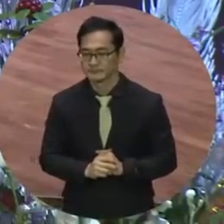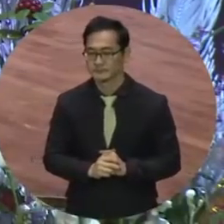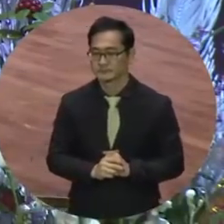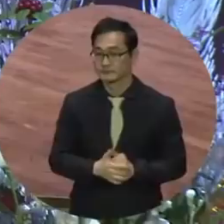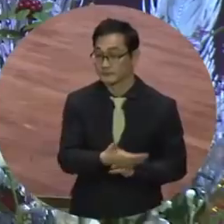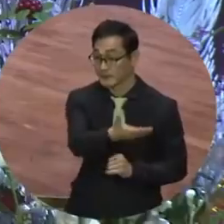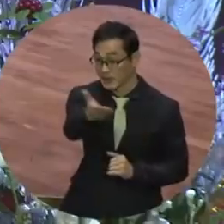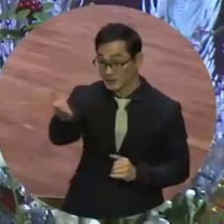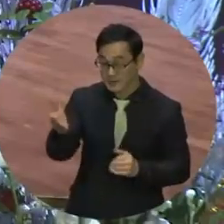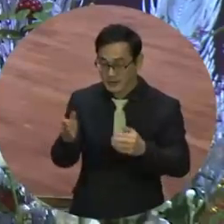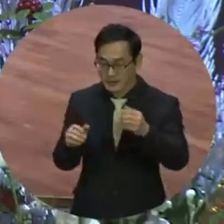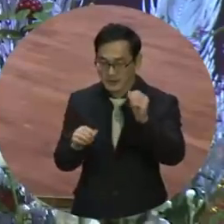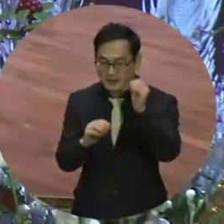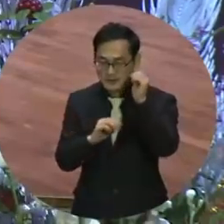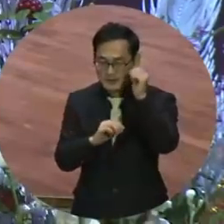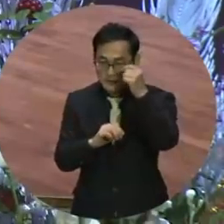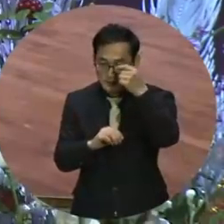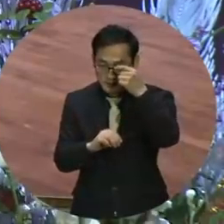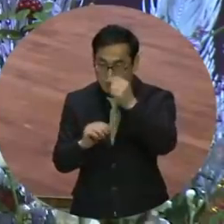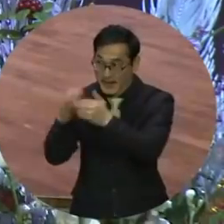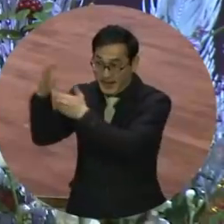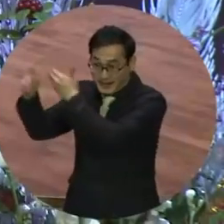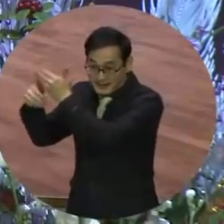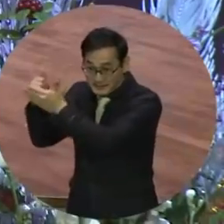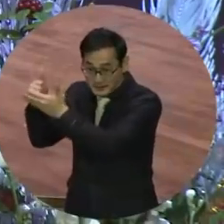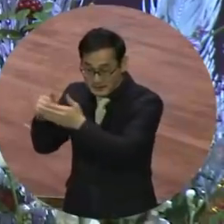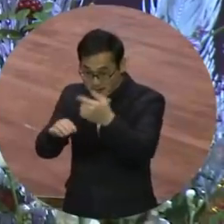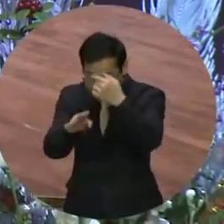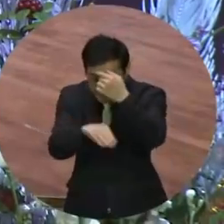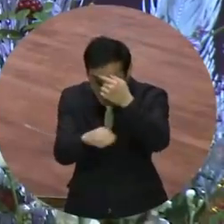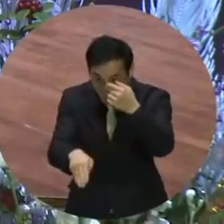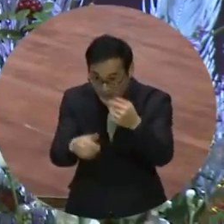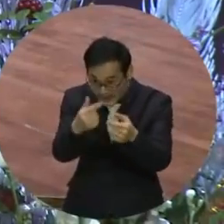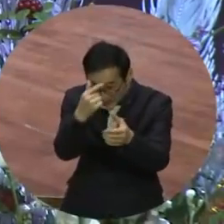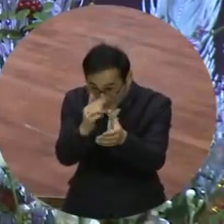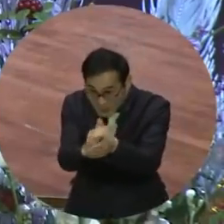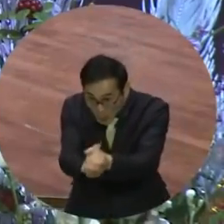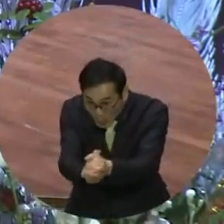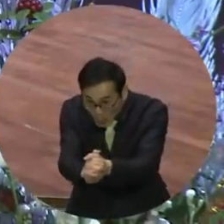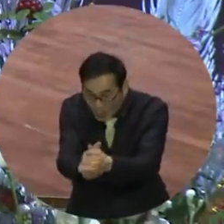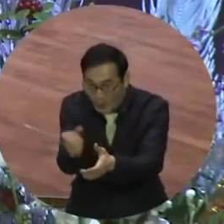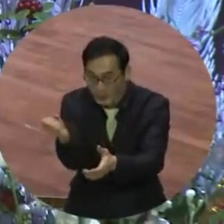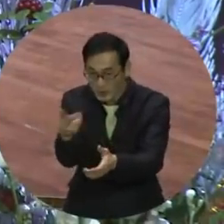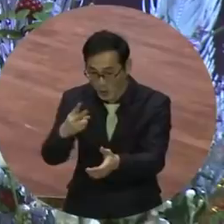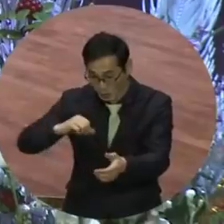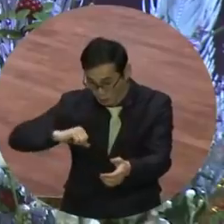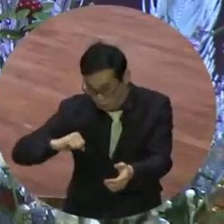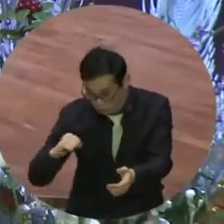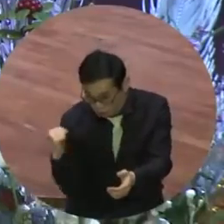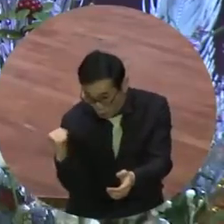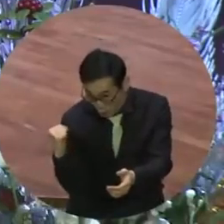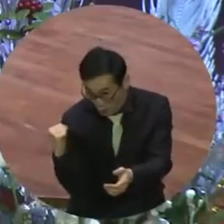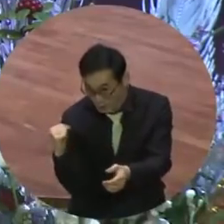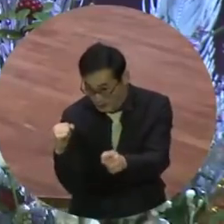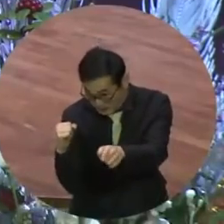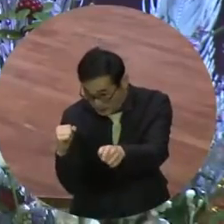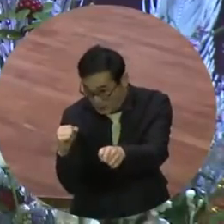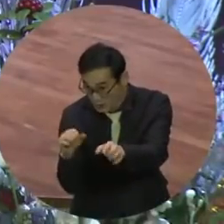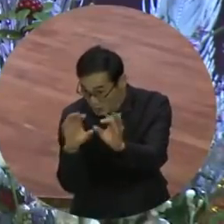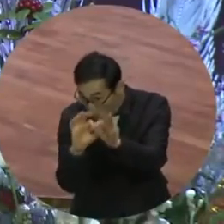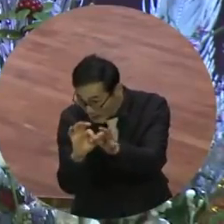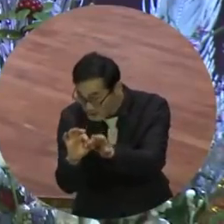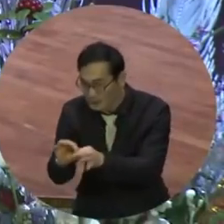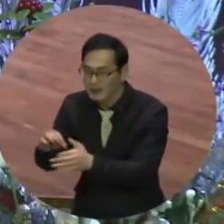하나님은요 성도의 언약 기도와 순종에 의해서 일을 하신다. 그걸 아셔야